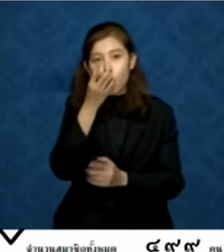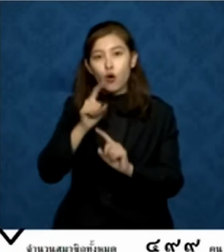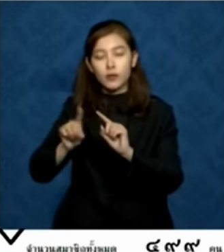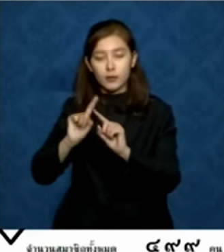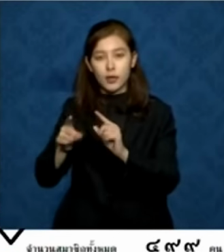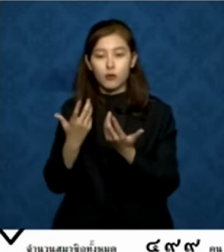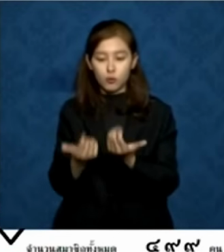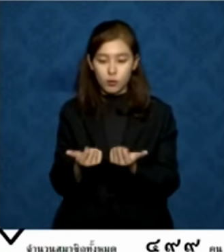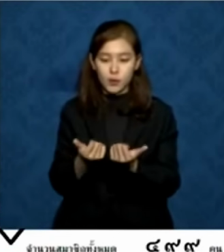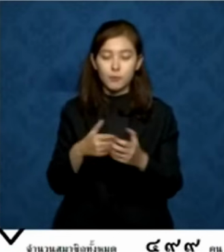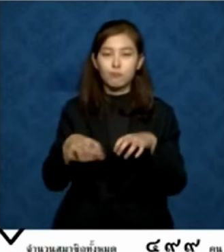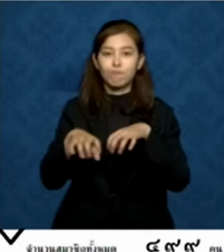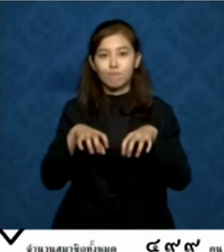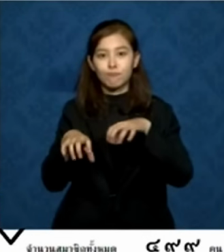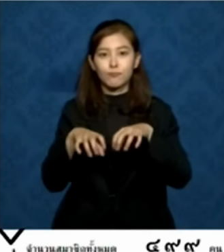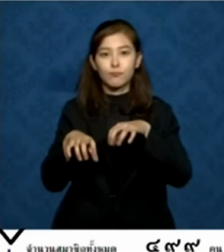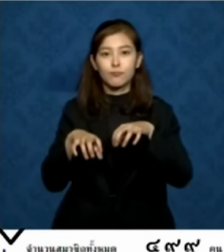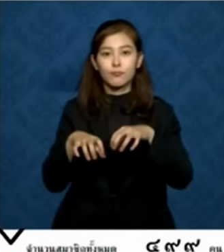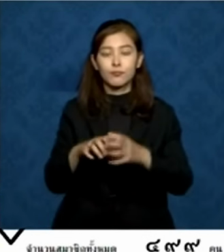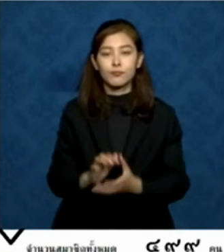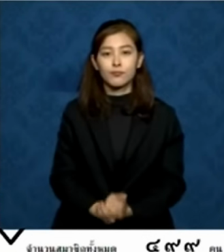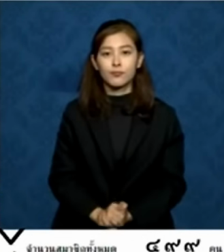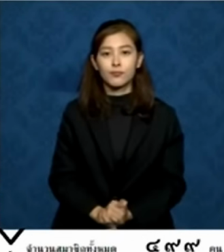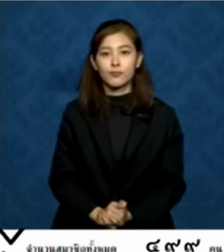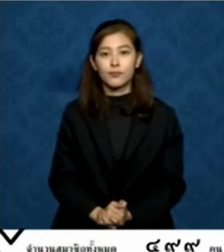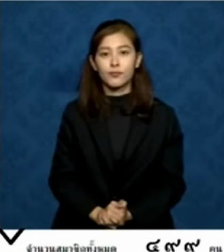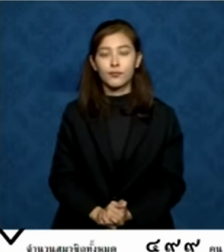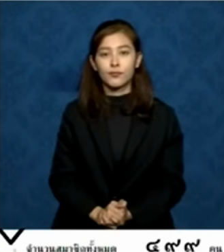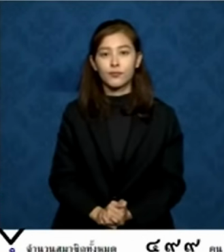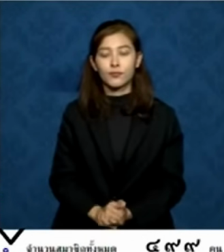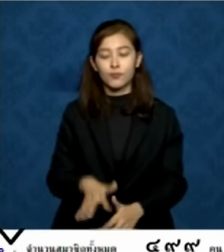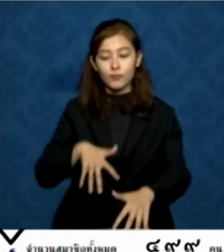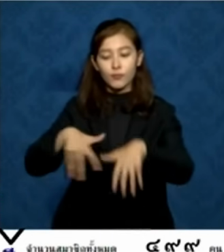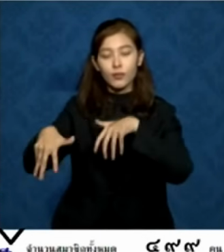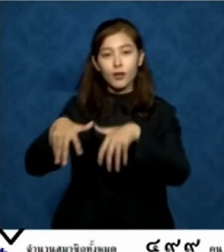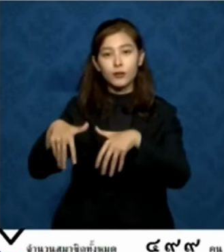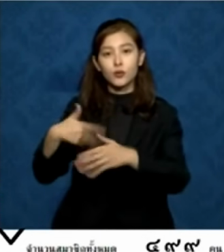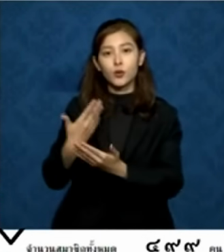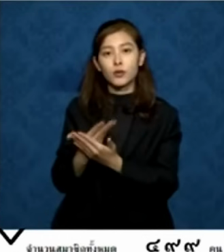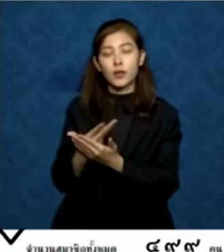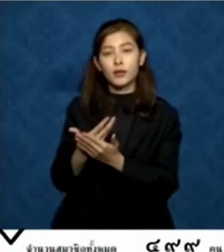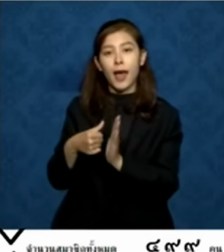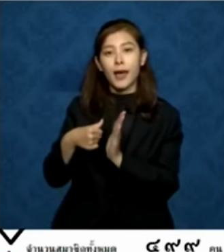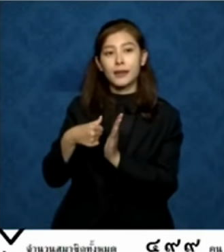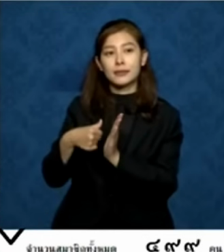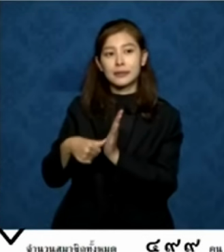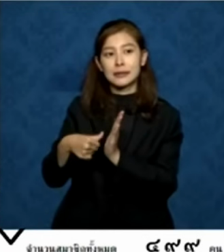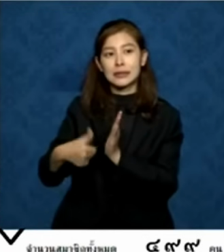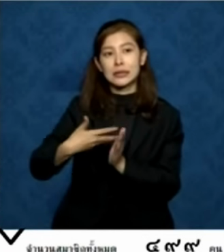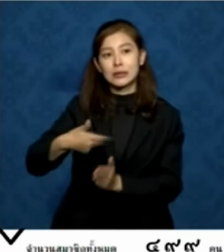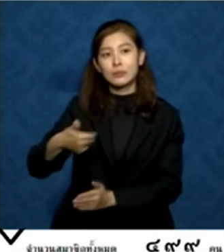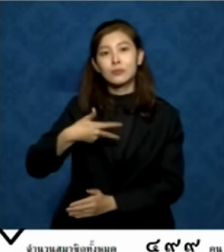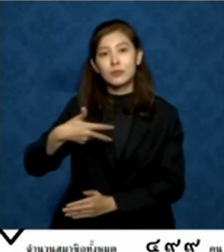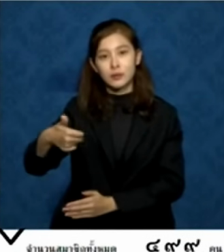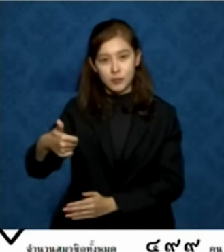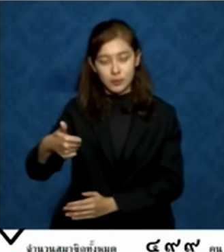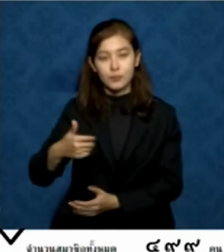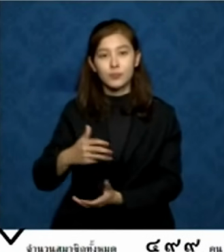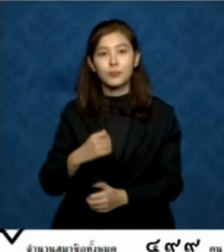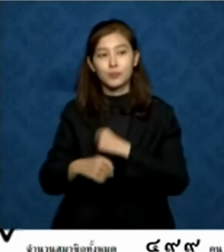ได้หนี้สาธารณะคงค้างณวันที่31ตุลาคม